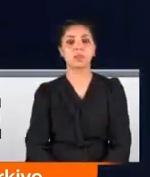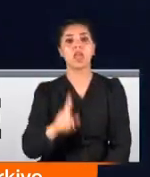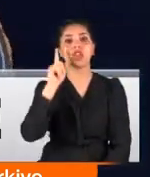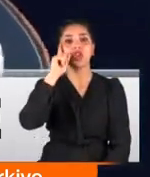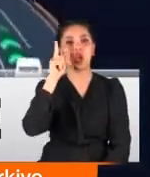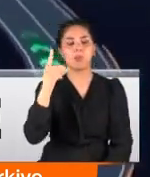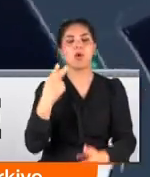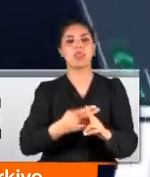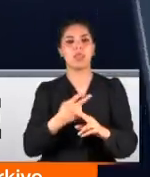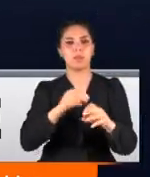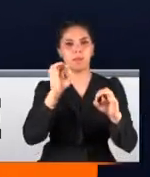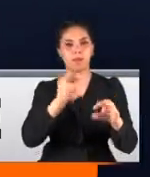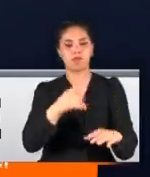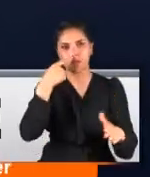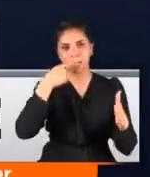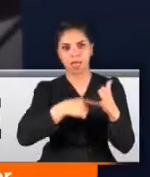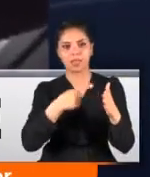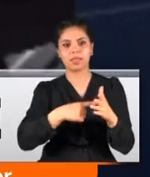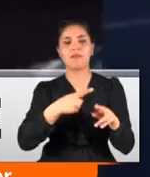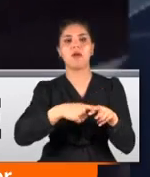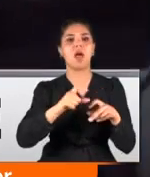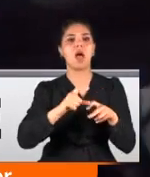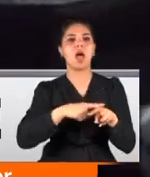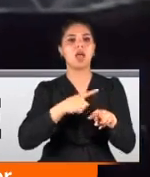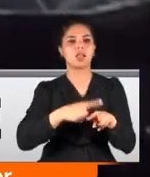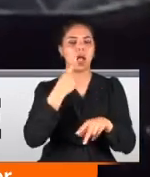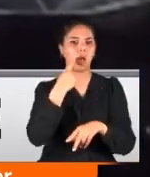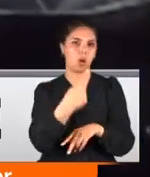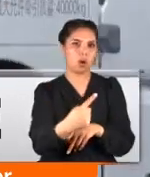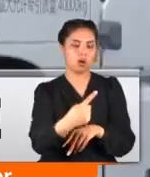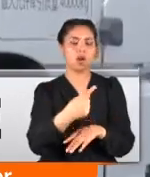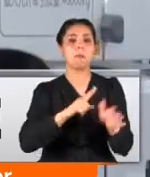Japonya'da testlere başladı. Hedef Asya pazarı. Başarılı